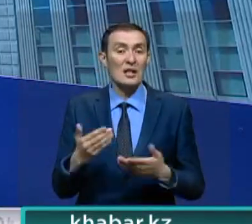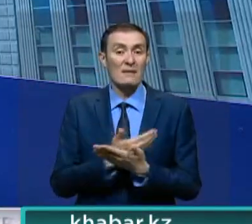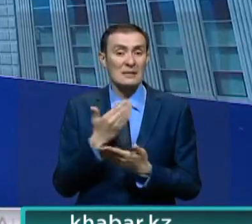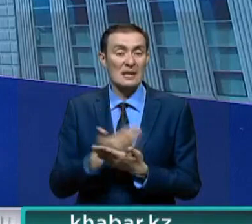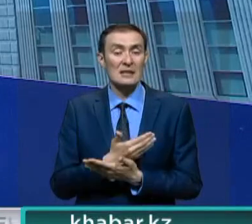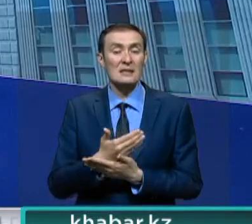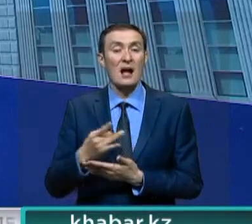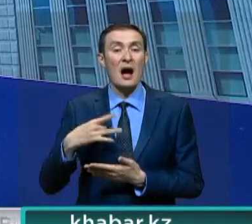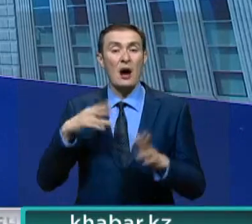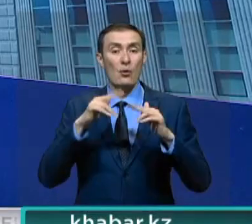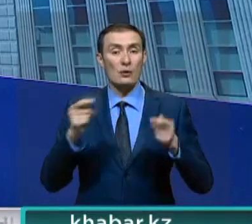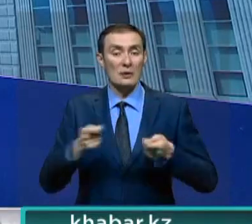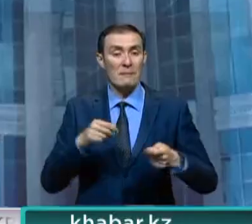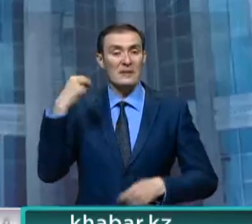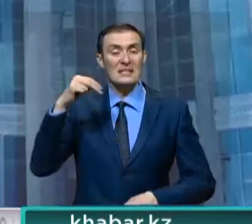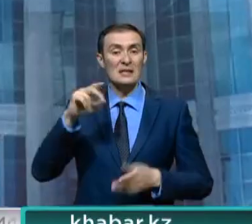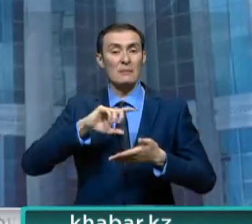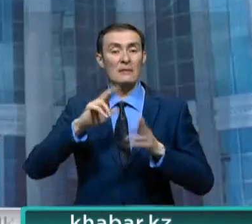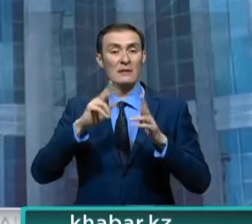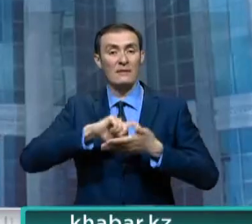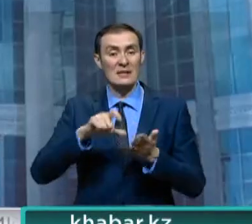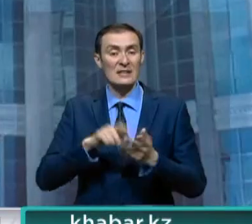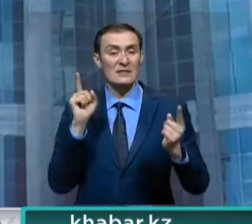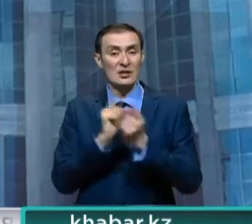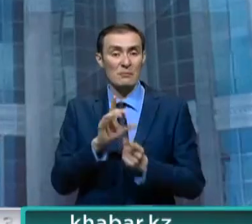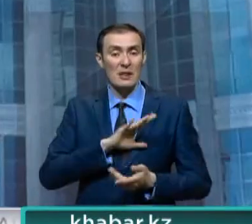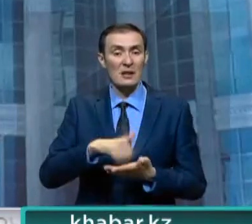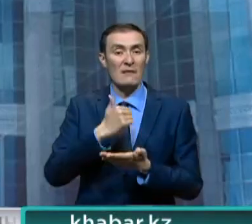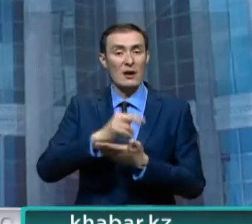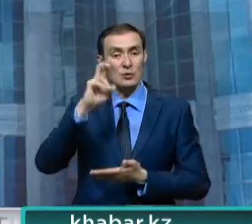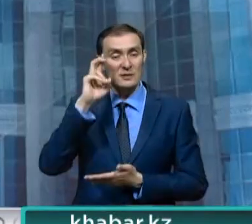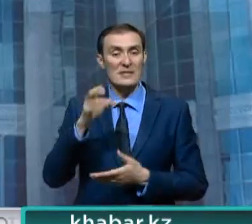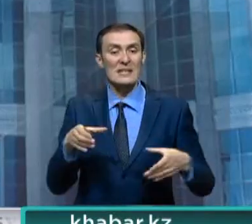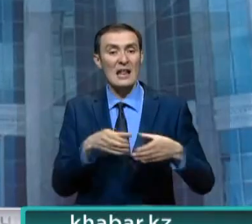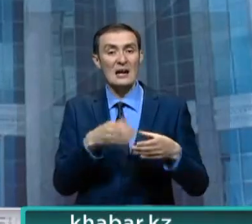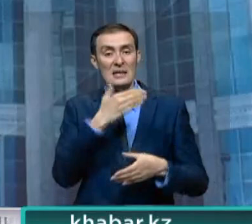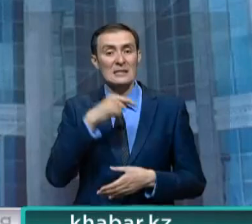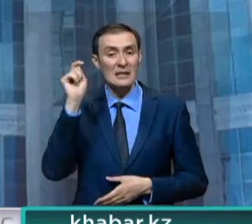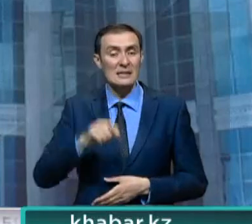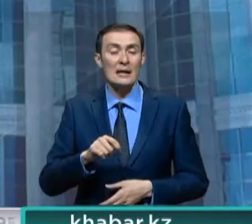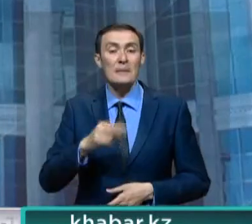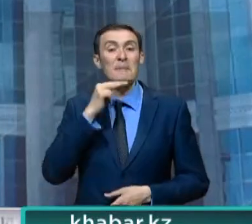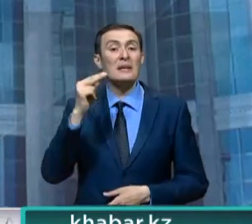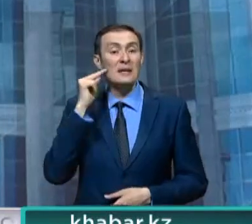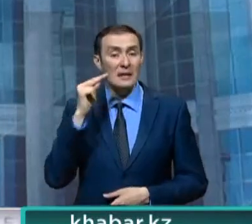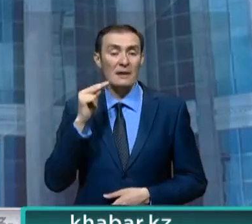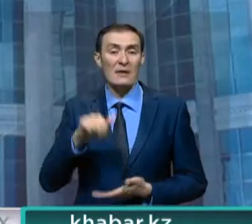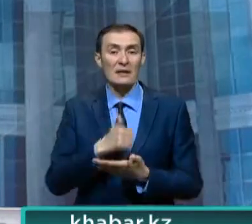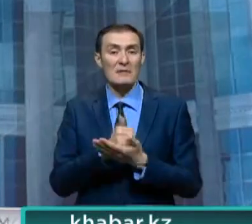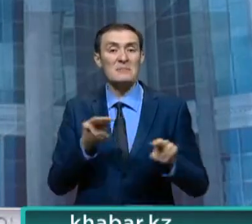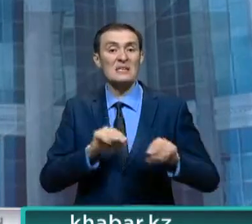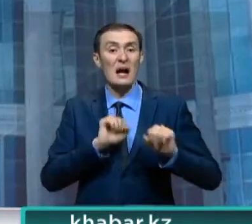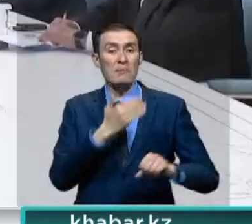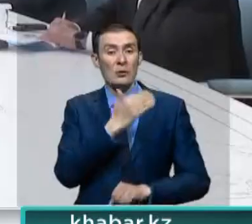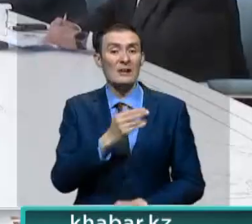новостях из Ак-Орды. В президентском дворце прошла встреча главы государства с делегацией из Пекина во главе с министром